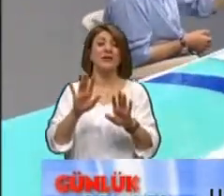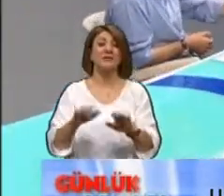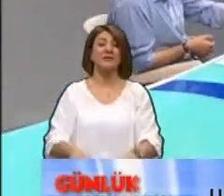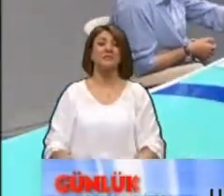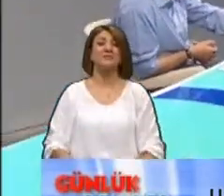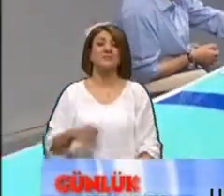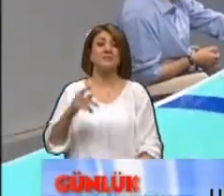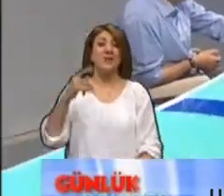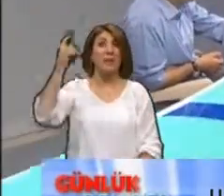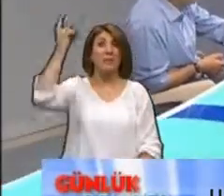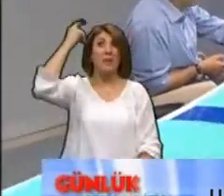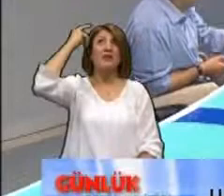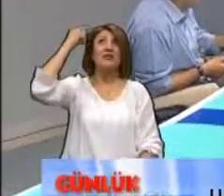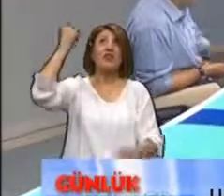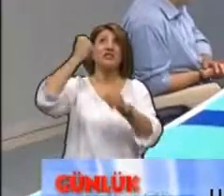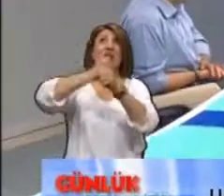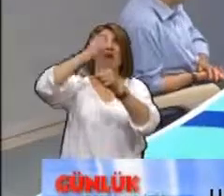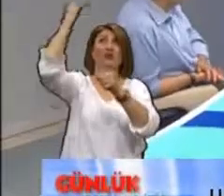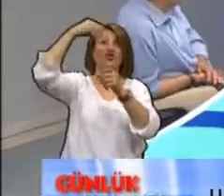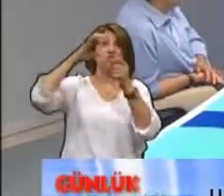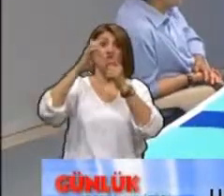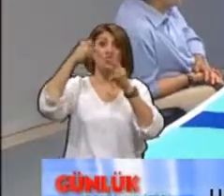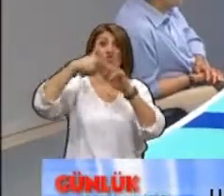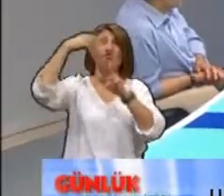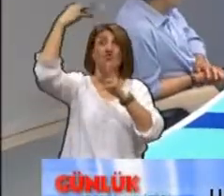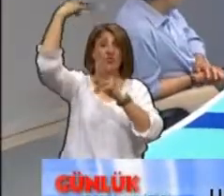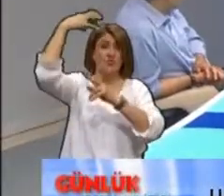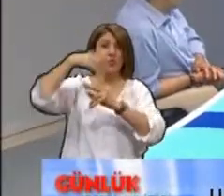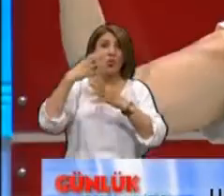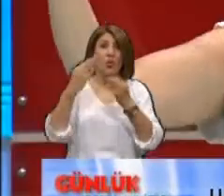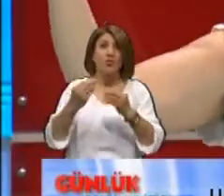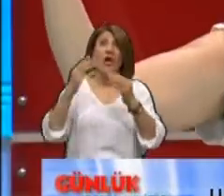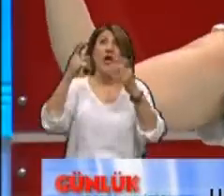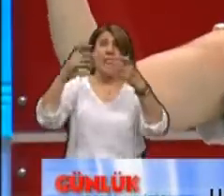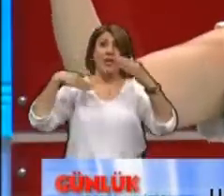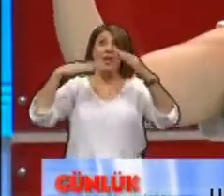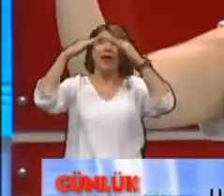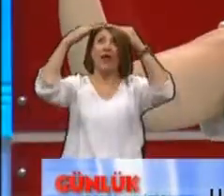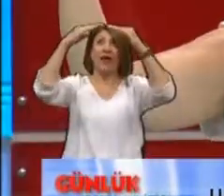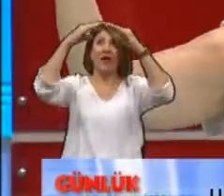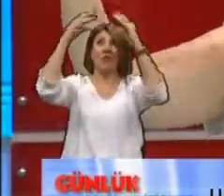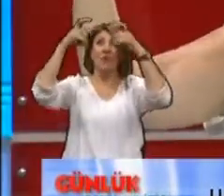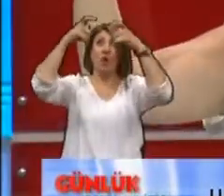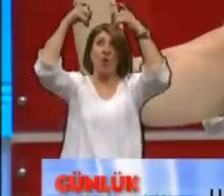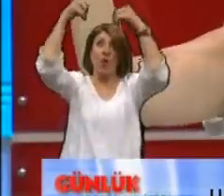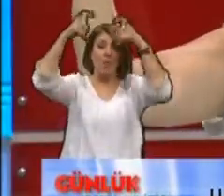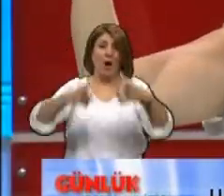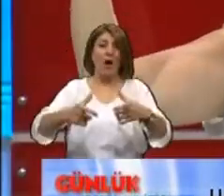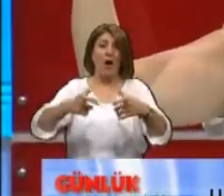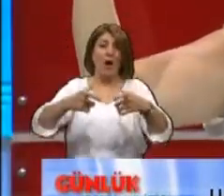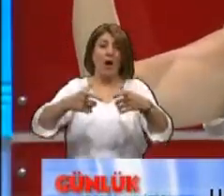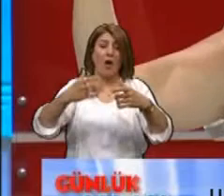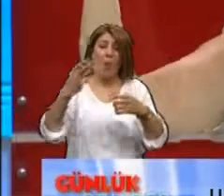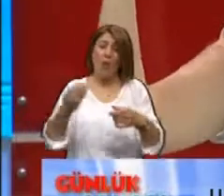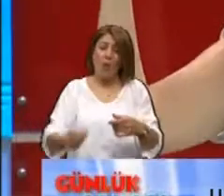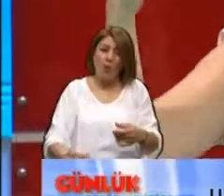itibariyle. Başına taş yağmış, buz yağmış. Alıp dolaba koymuş. Yıkılmış ev. Olsun diyor yani,